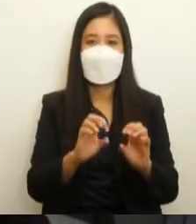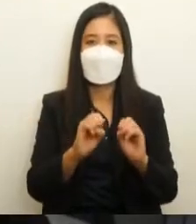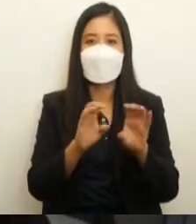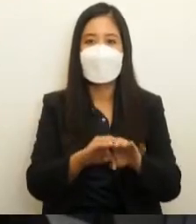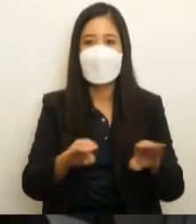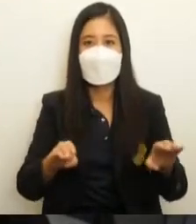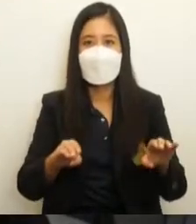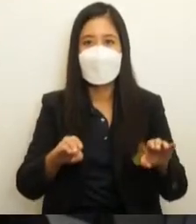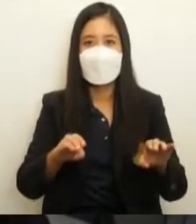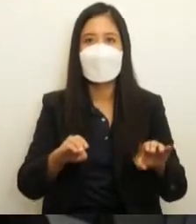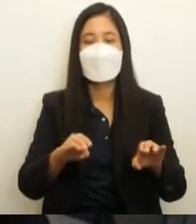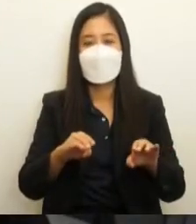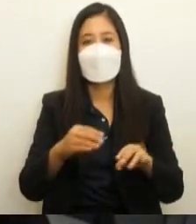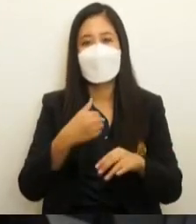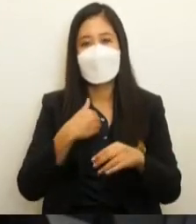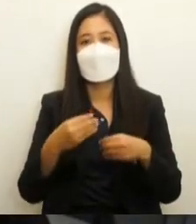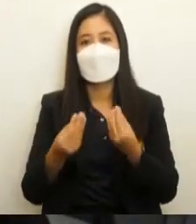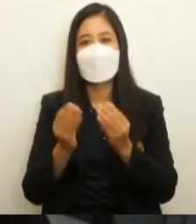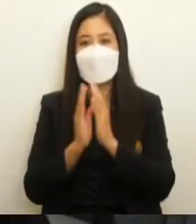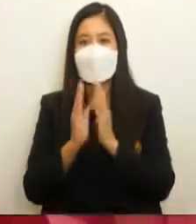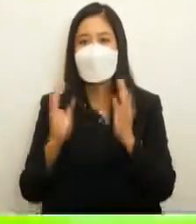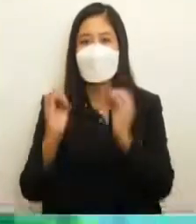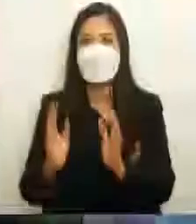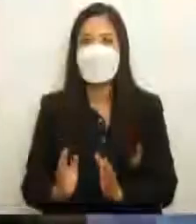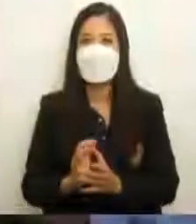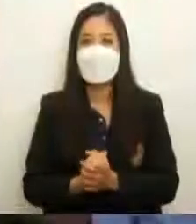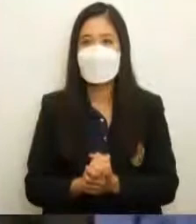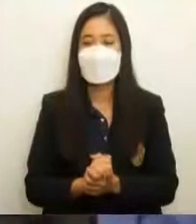ที่คุณครูค่ะขอบคุณค่ะ